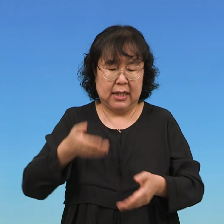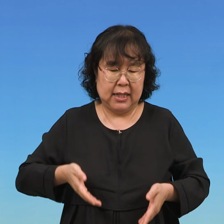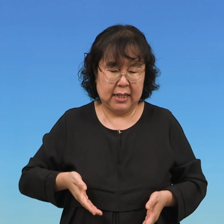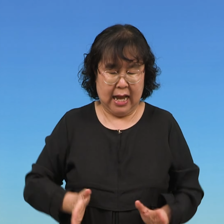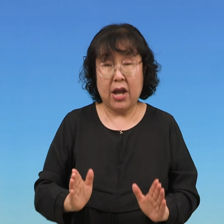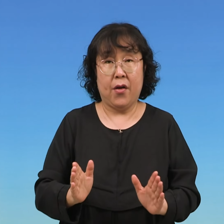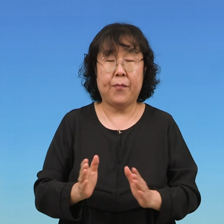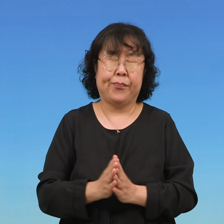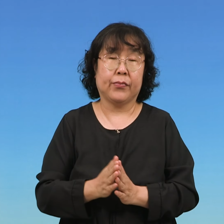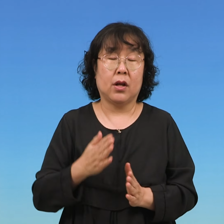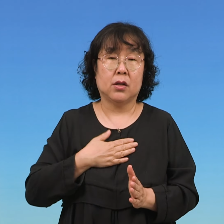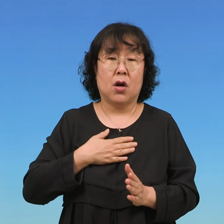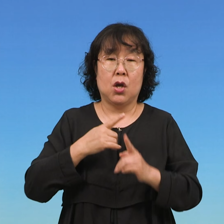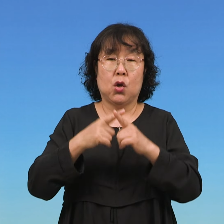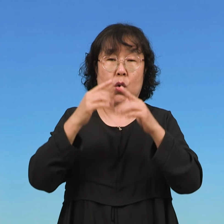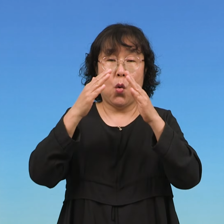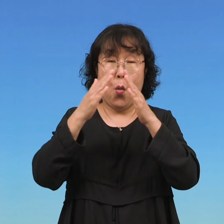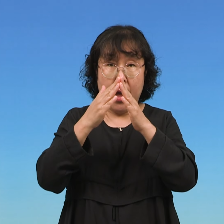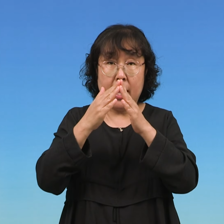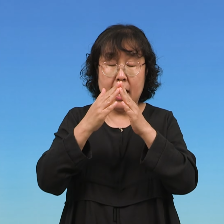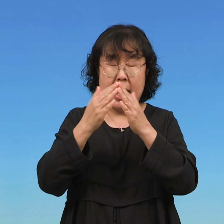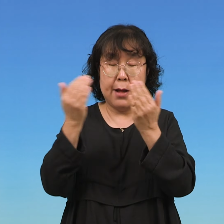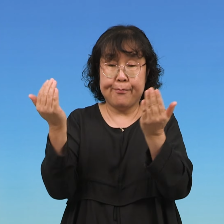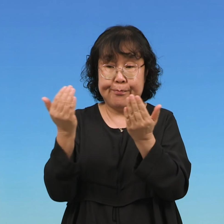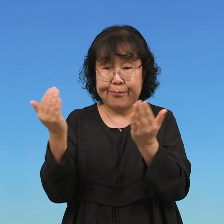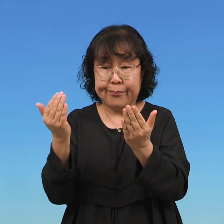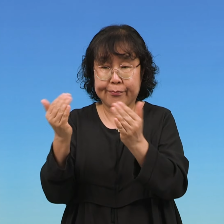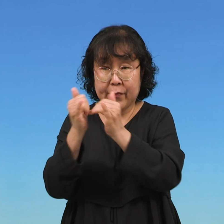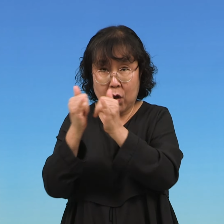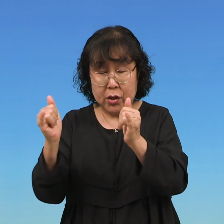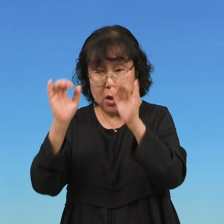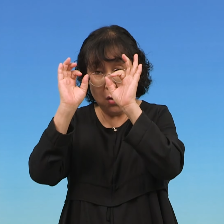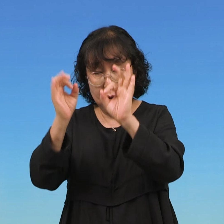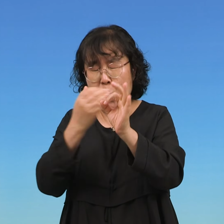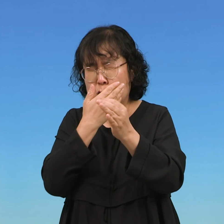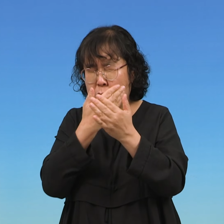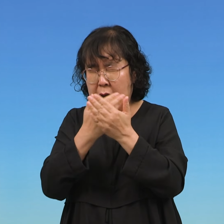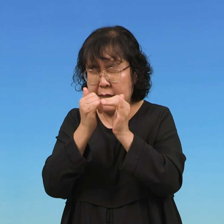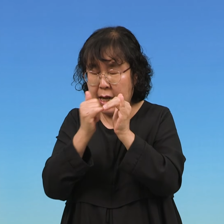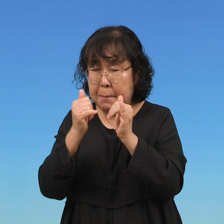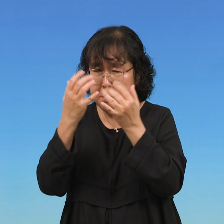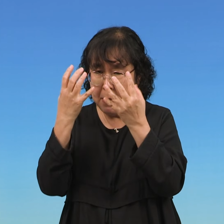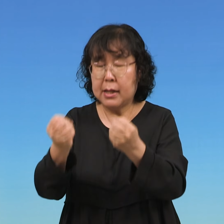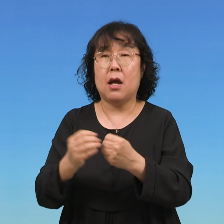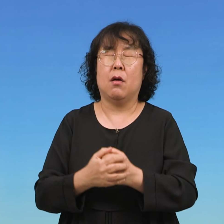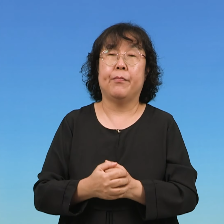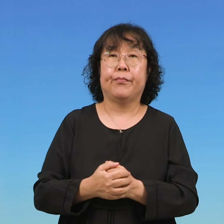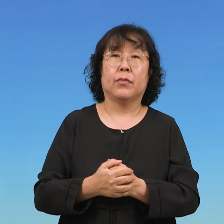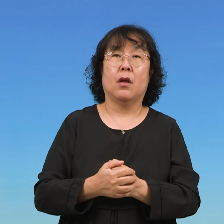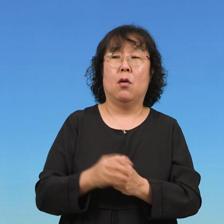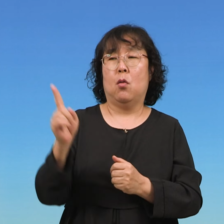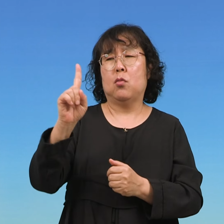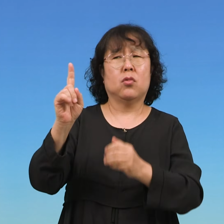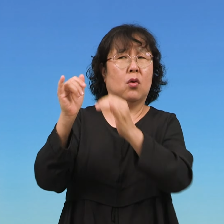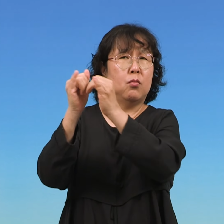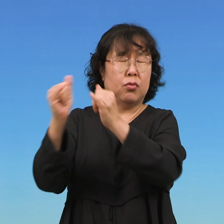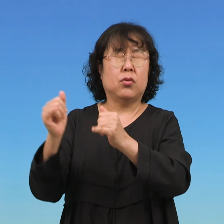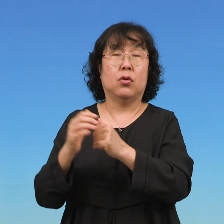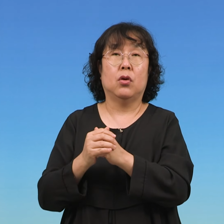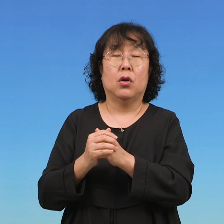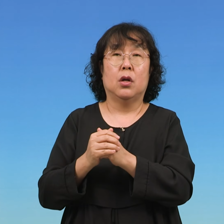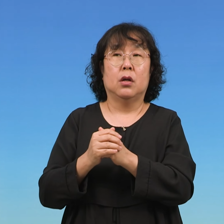저희 교회에 직원들을 보면은 참 귀한 직원들이 많습니다 심지어는요